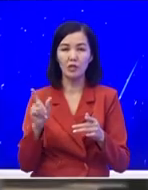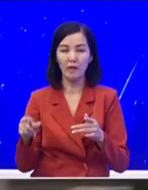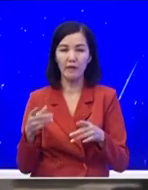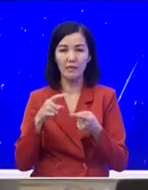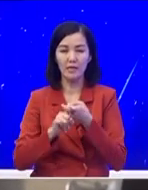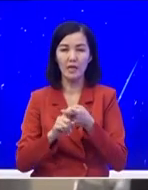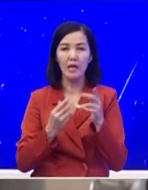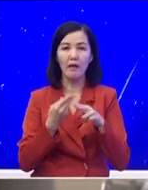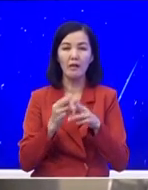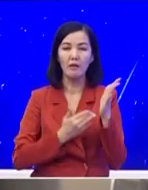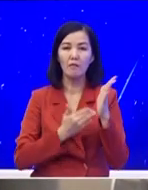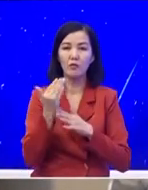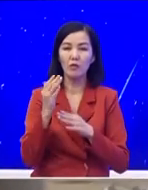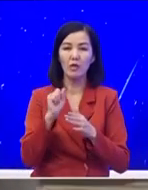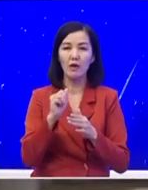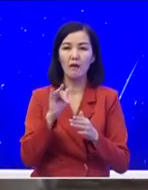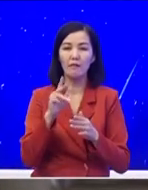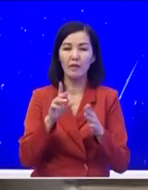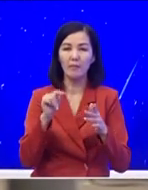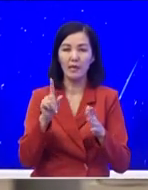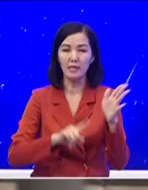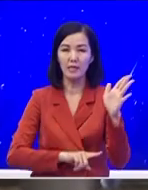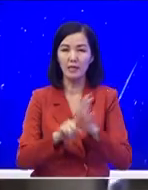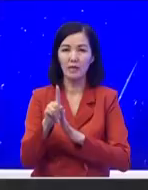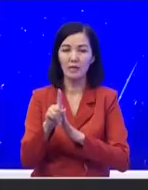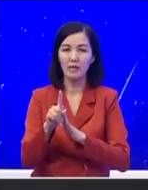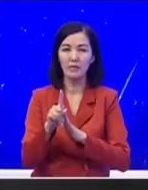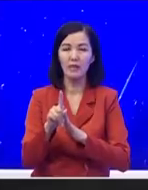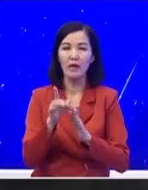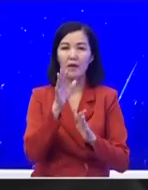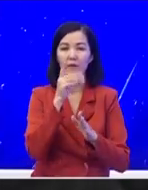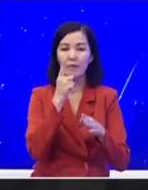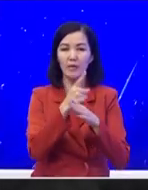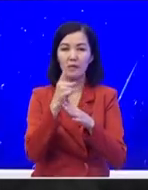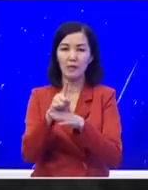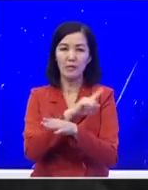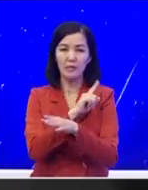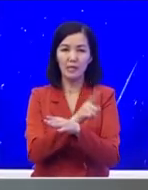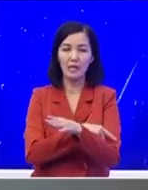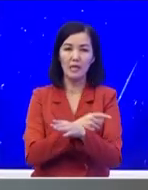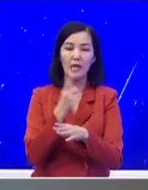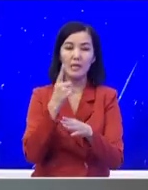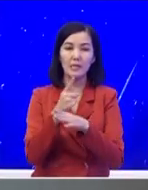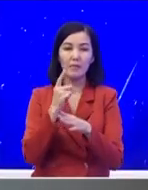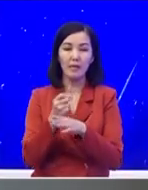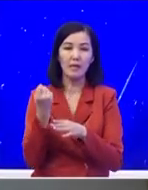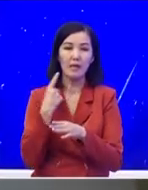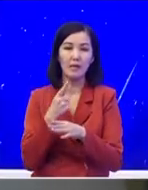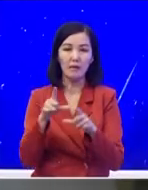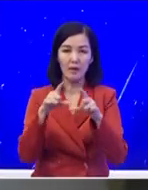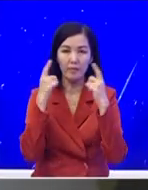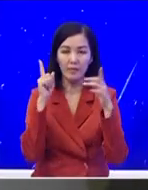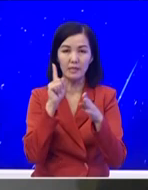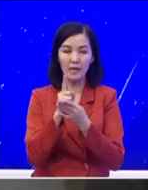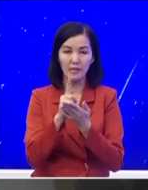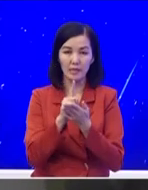самый высокий показатель в Африке. С понедельника в стране вновь вводится комендантский час, запрет на продажу алкоголя и обязательное ношение масок.